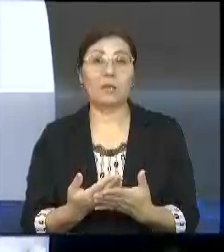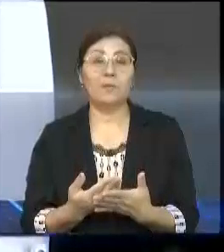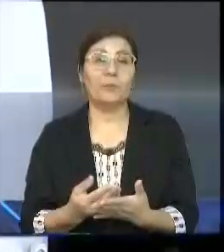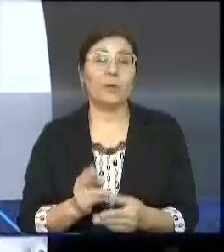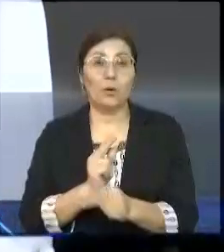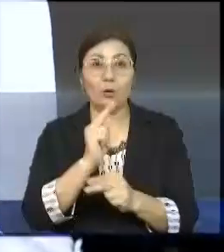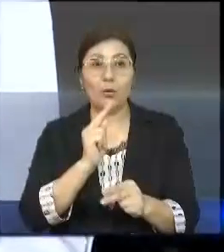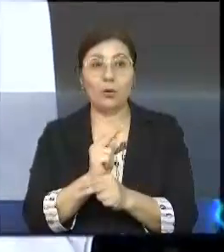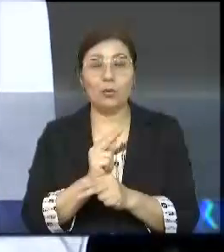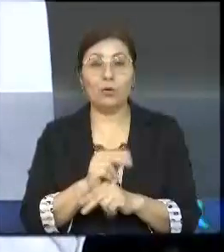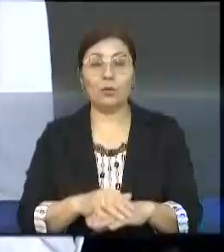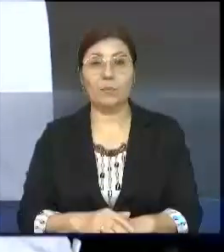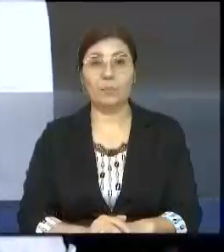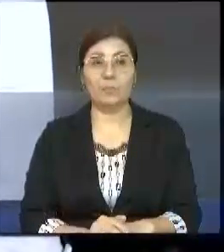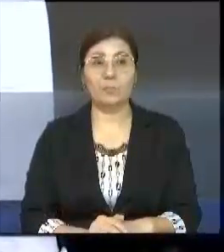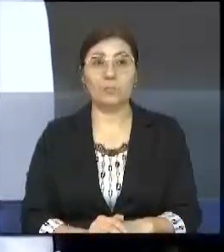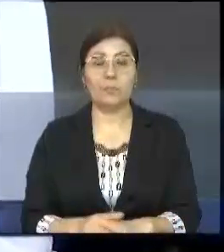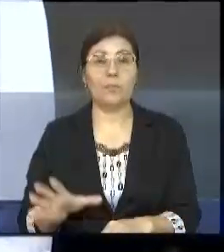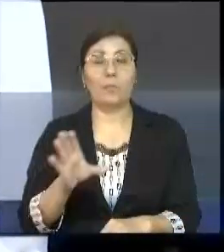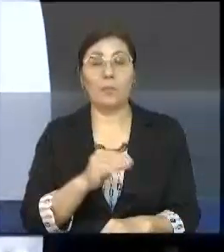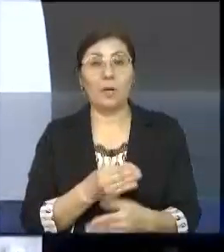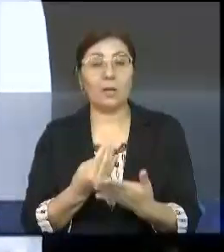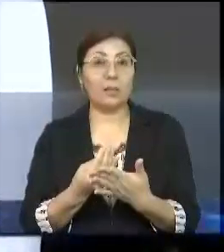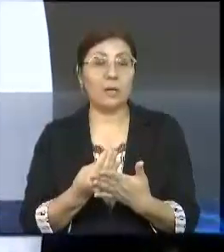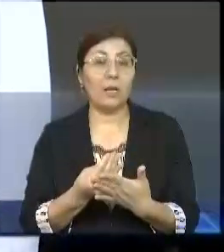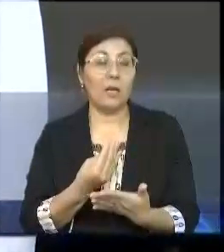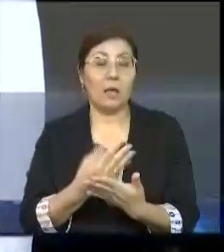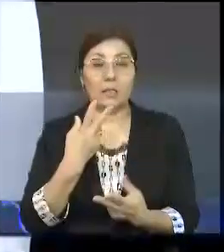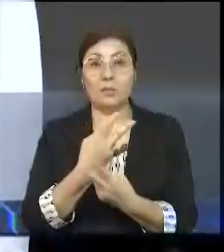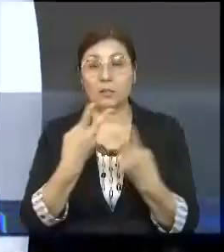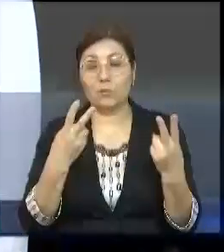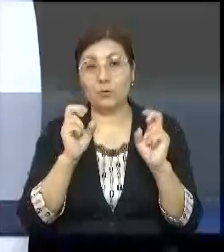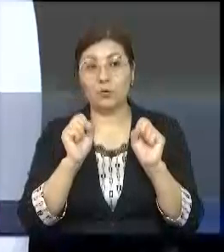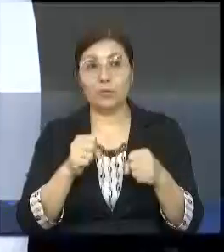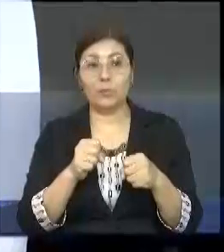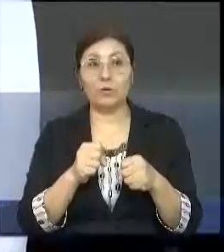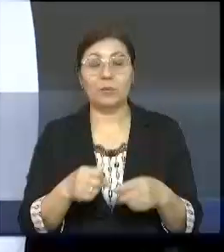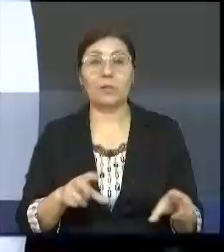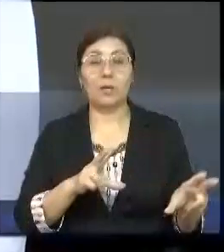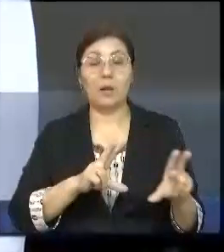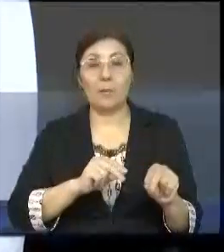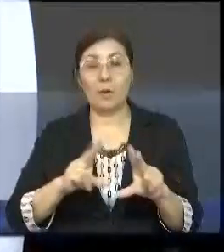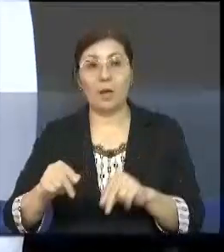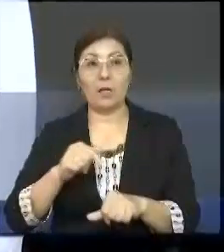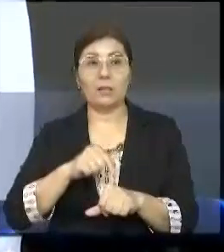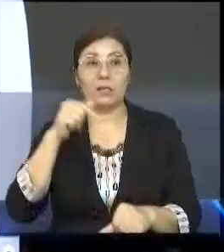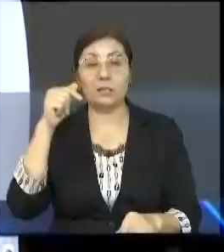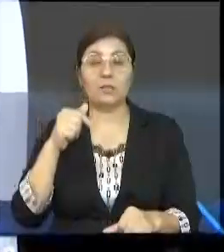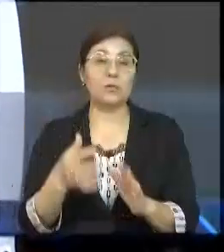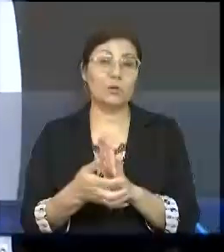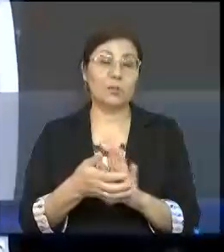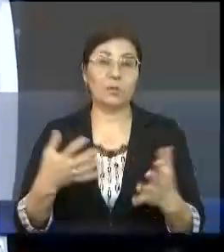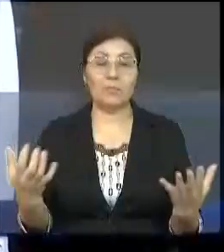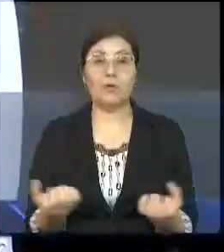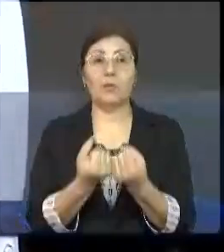бейімдеп, жарық өзінің бойындағы бар қасиетін көрсете білуге, бақытты сезінуге біздер шақырып, соған